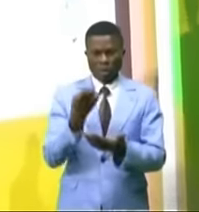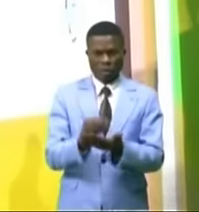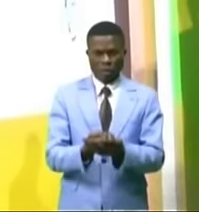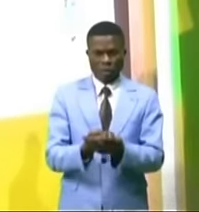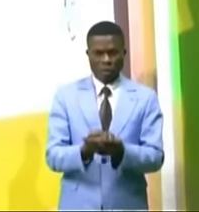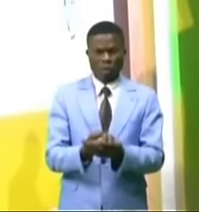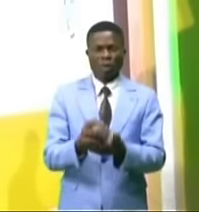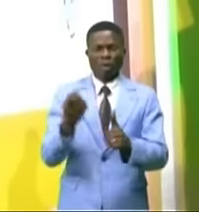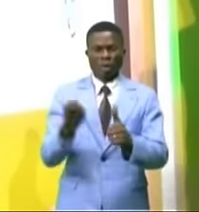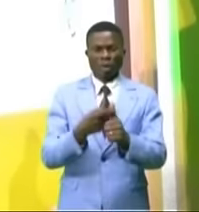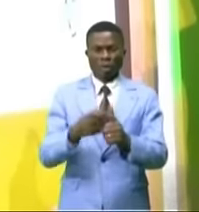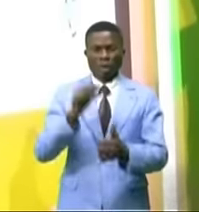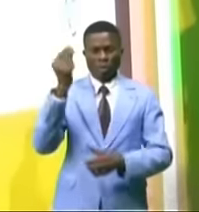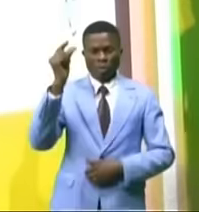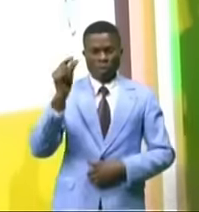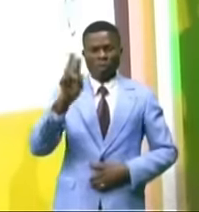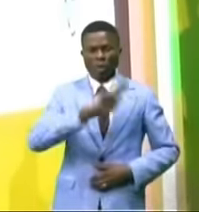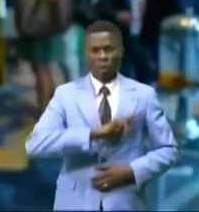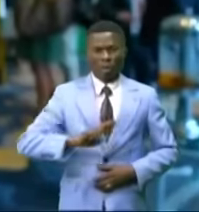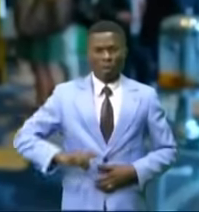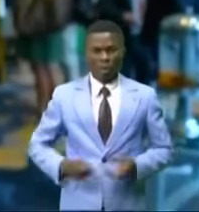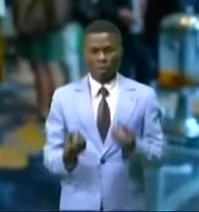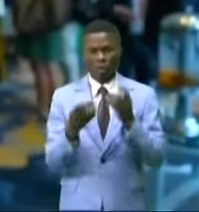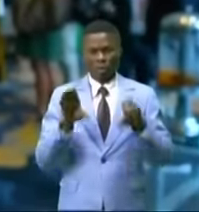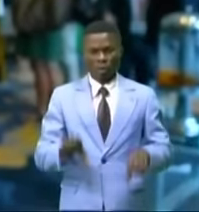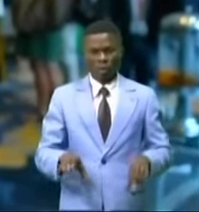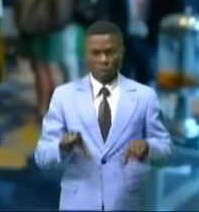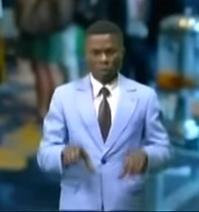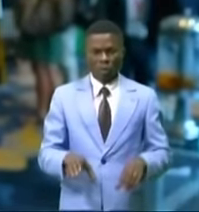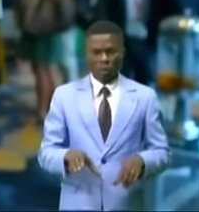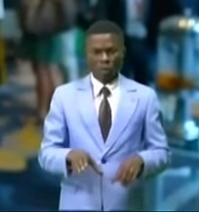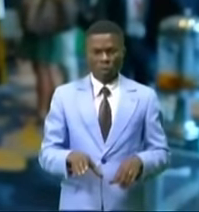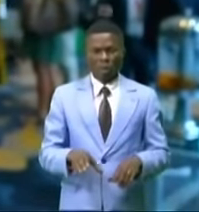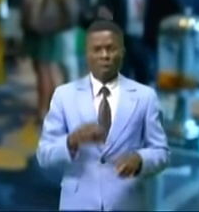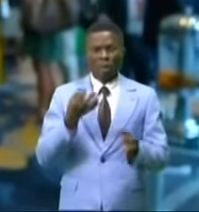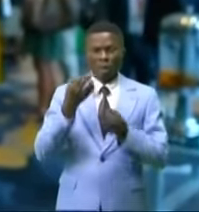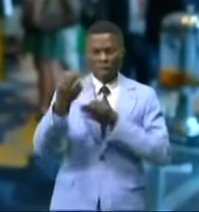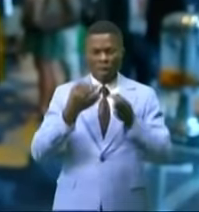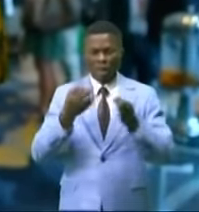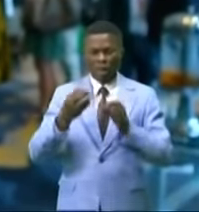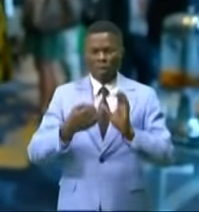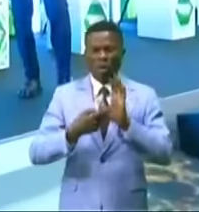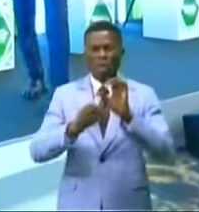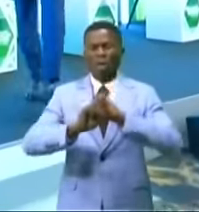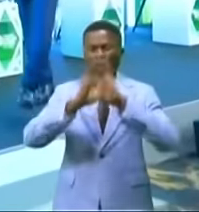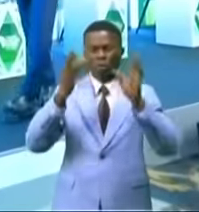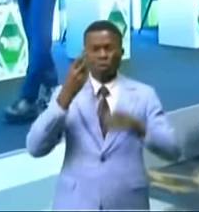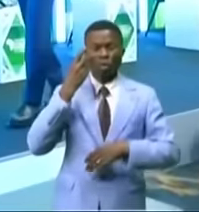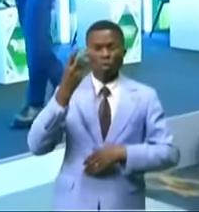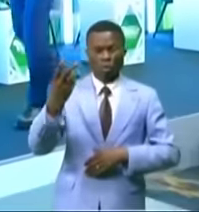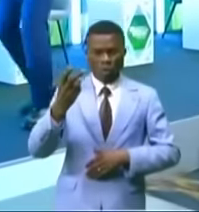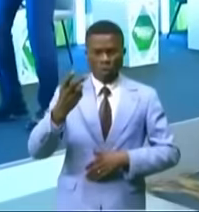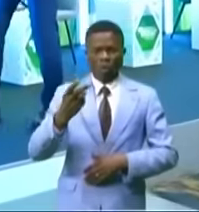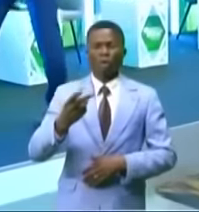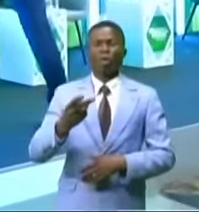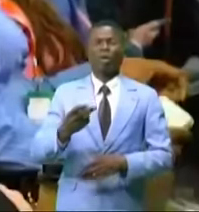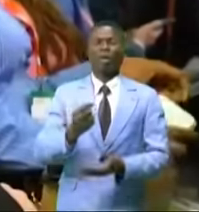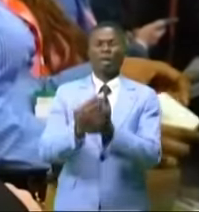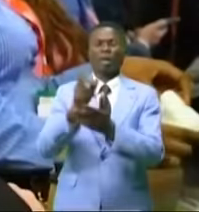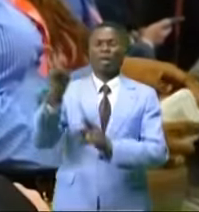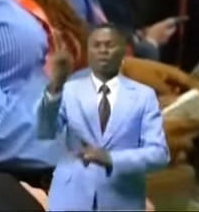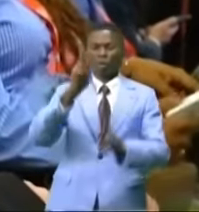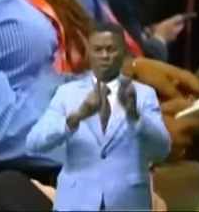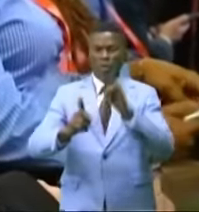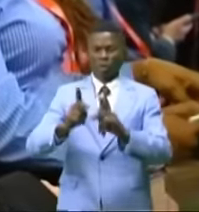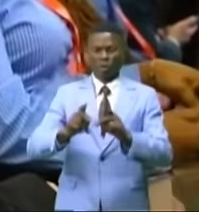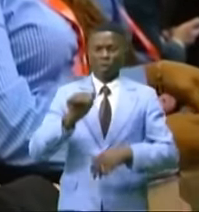et surtout minier de la RDC. Et donc, il a vraiment exprimé ça dans la perspective de l'aide à la population. Le